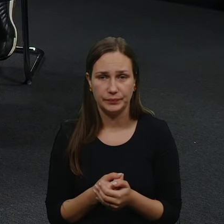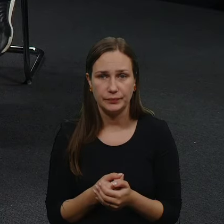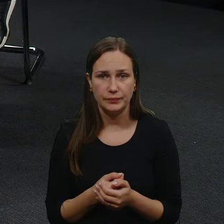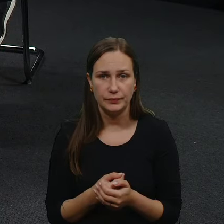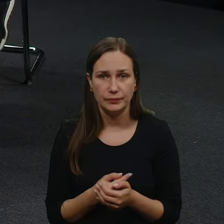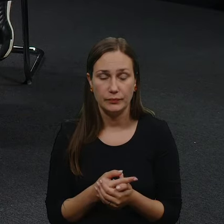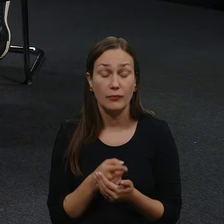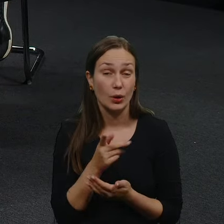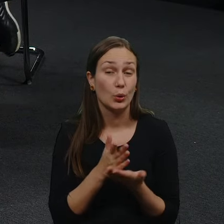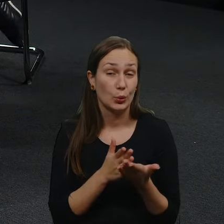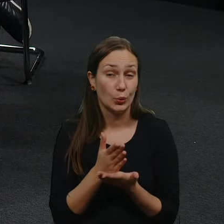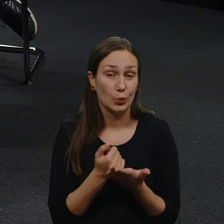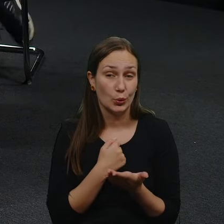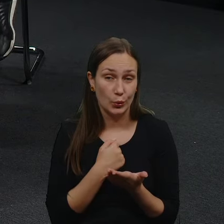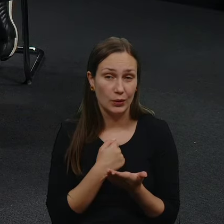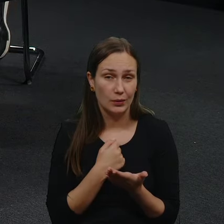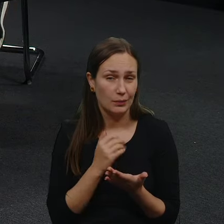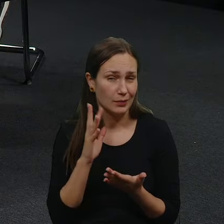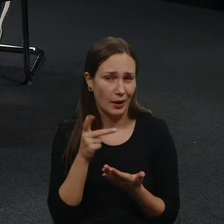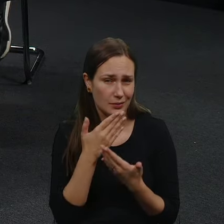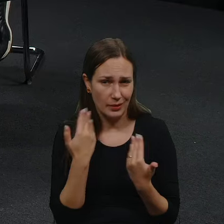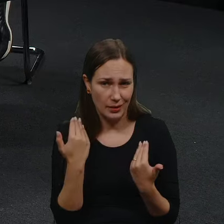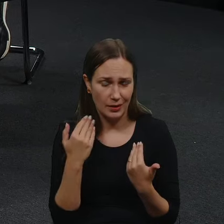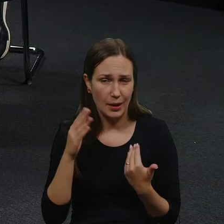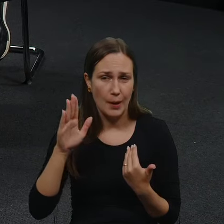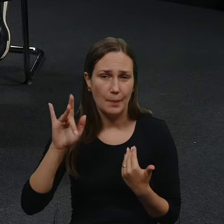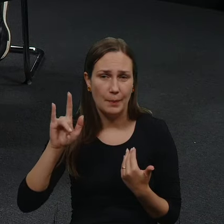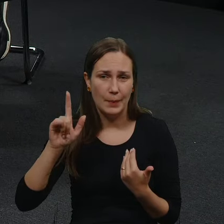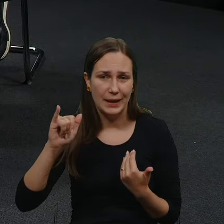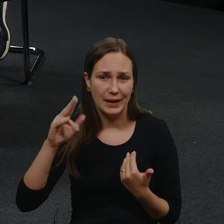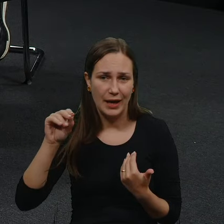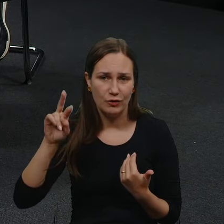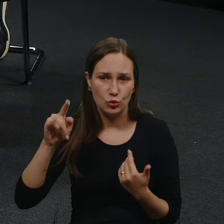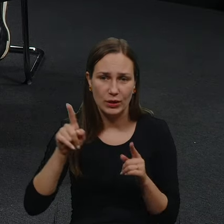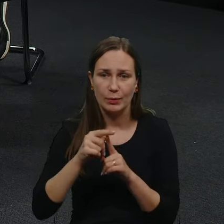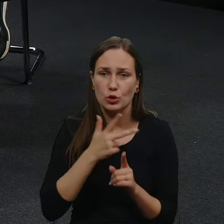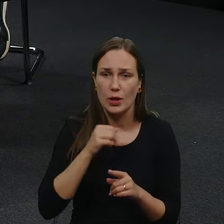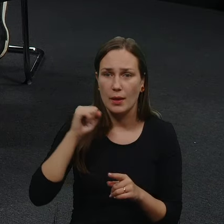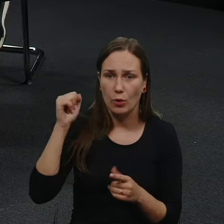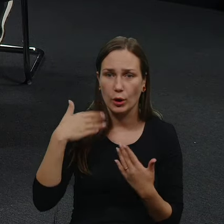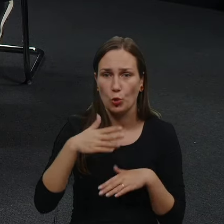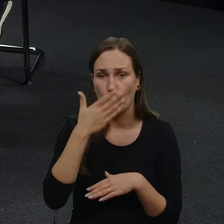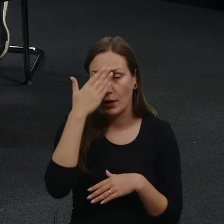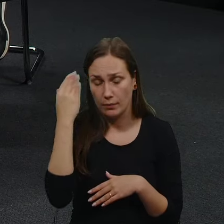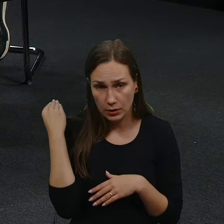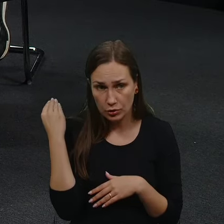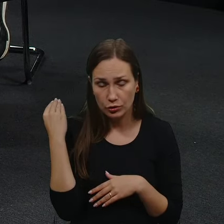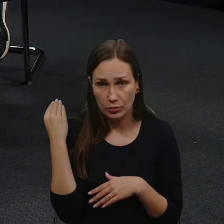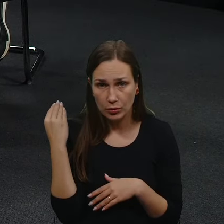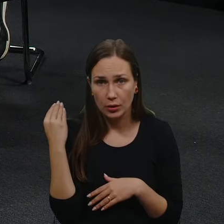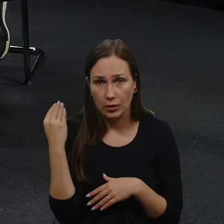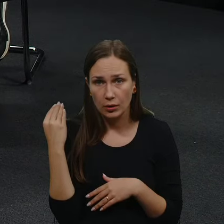ir šitą patirtį galvoju, dabar jums nekeistai atrodo, kad Vilija Blinkevičiūtė ir socialdemokratai visą tai pamiršė, staiga